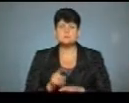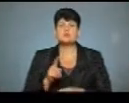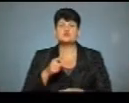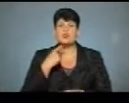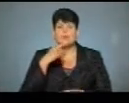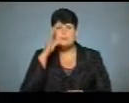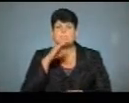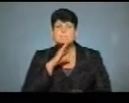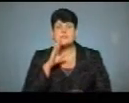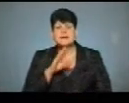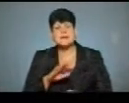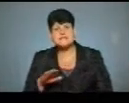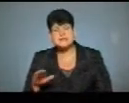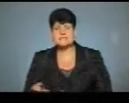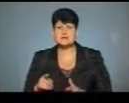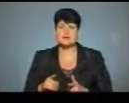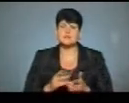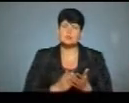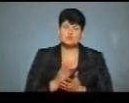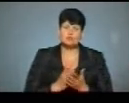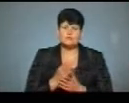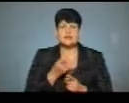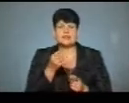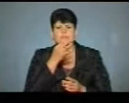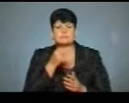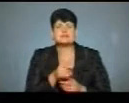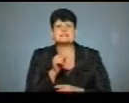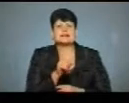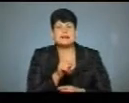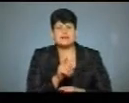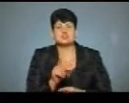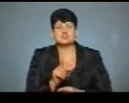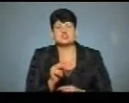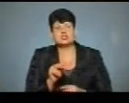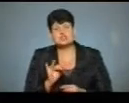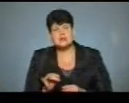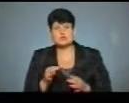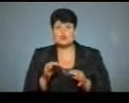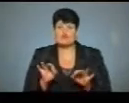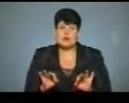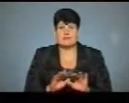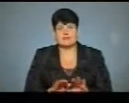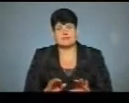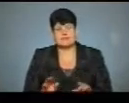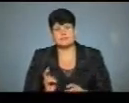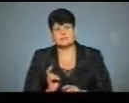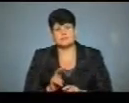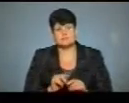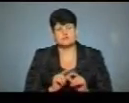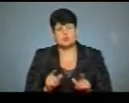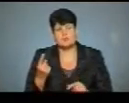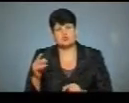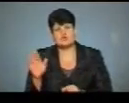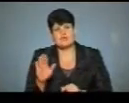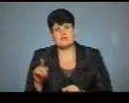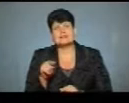батьки та діти і чиновники, які відповідають за те, чи дозволяти дітям йти до школи 1 вересня